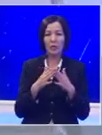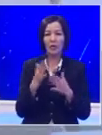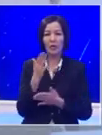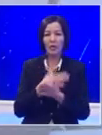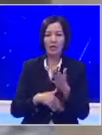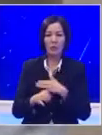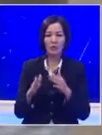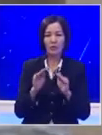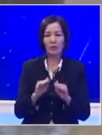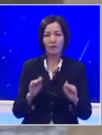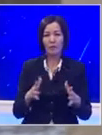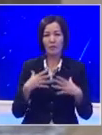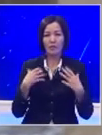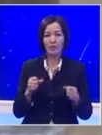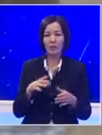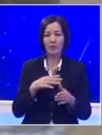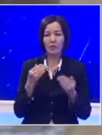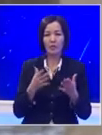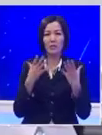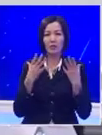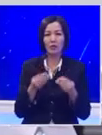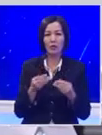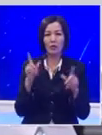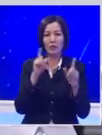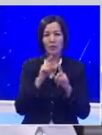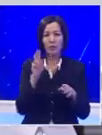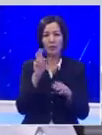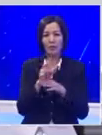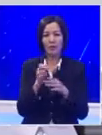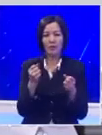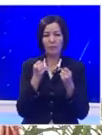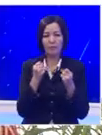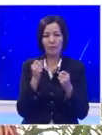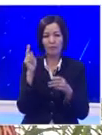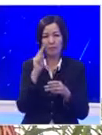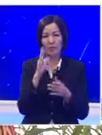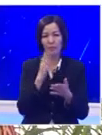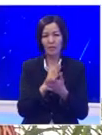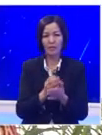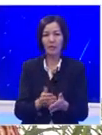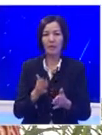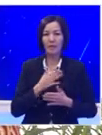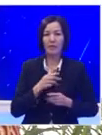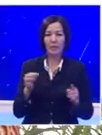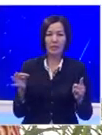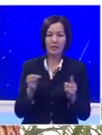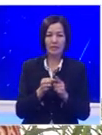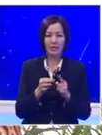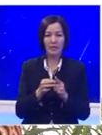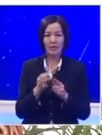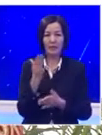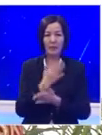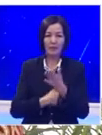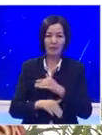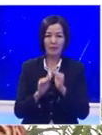бала сауығып кеткен. Қазіргі күні мектепке барып білім алады дейді ол. Менің мақсатым сол инклюзивті балдармен жұмыс